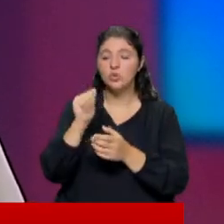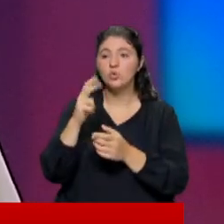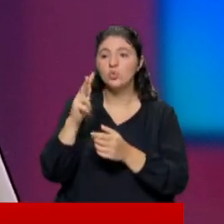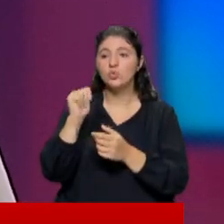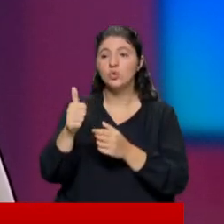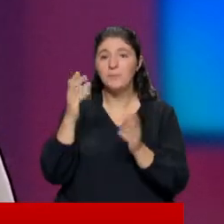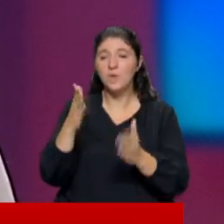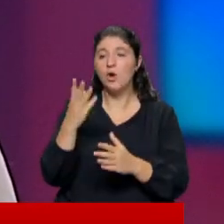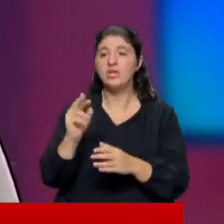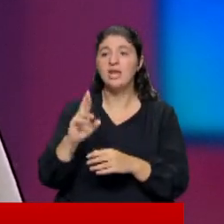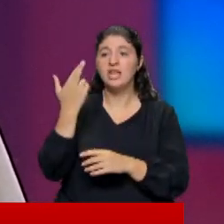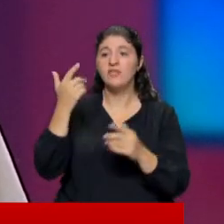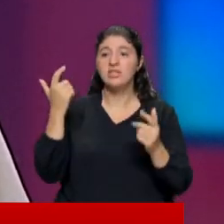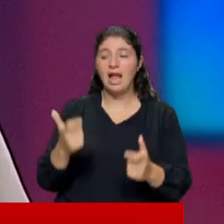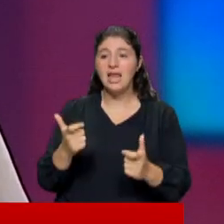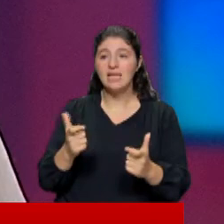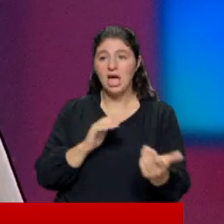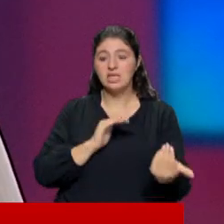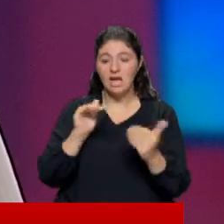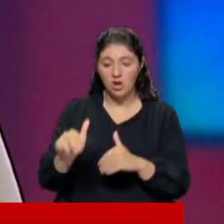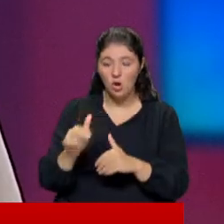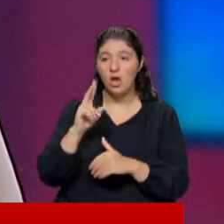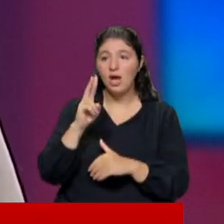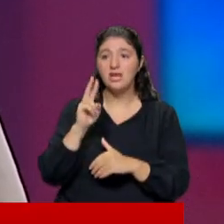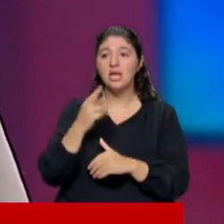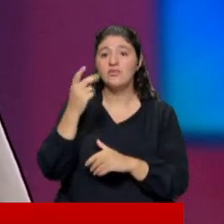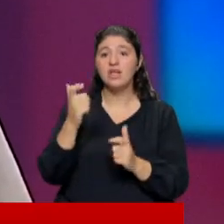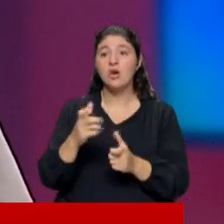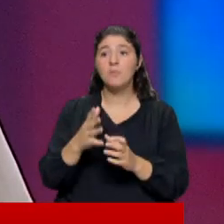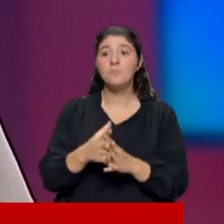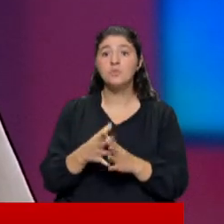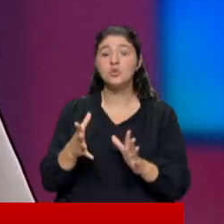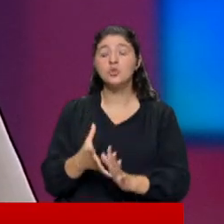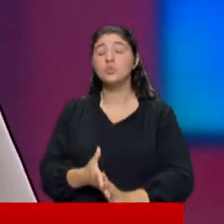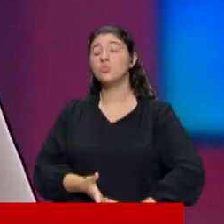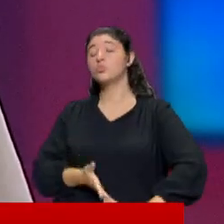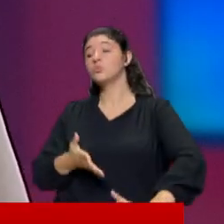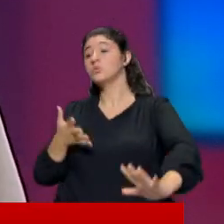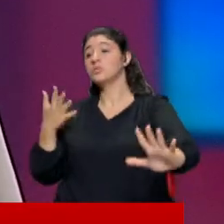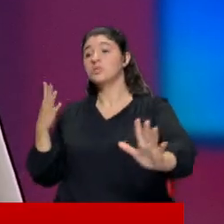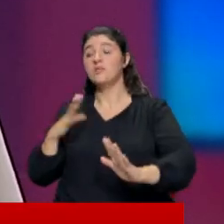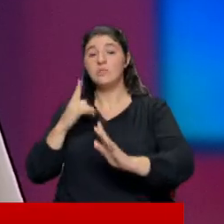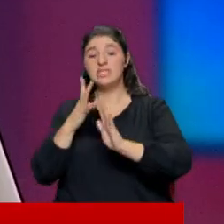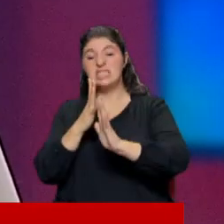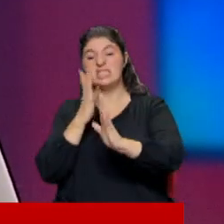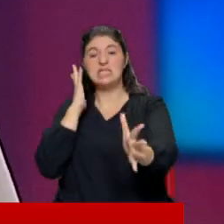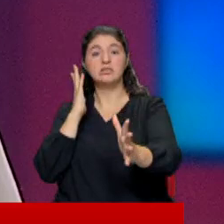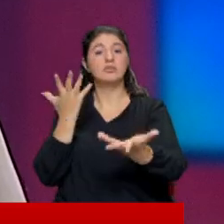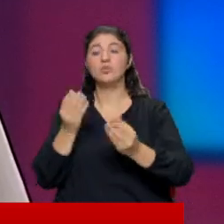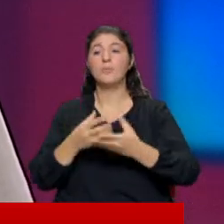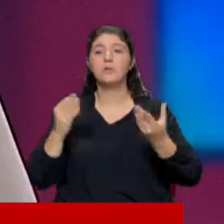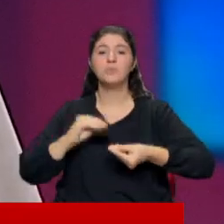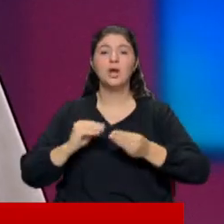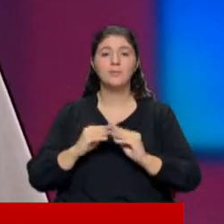3 günlük bile olsa randevu yerlerine geliyor. Randevu yerlerinde büyük kuyruklar var. Bu kuyruklarda çok